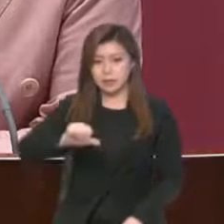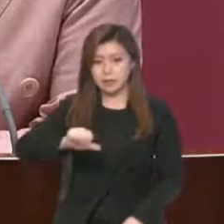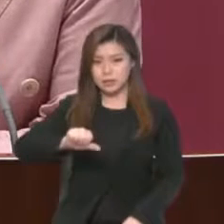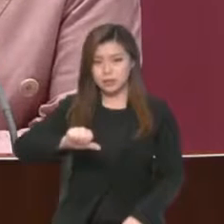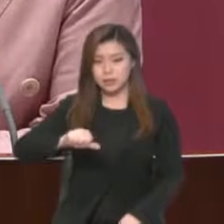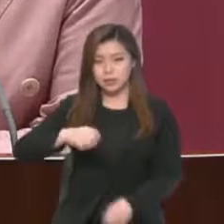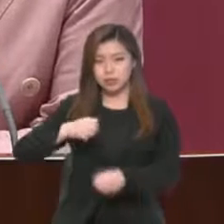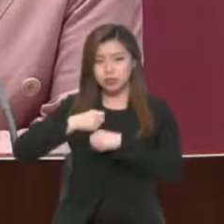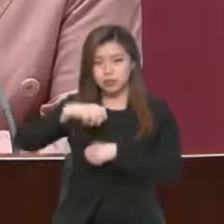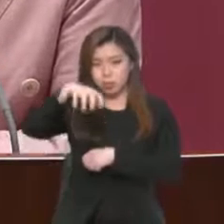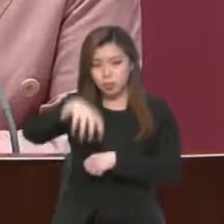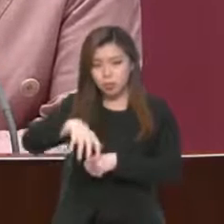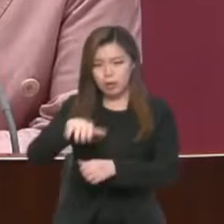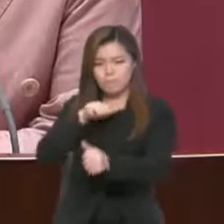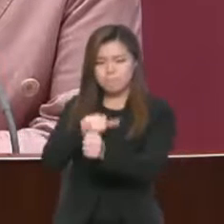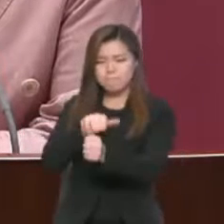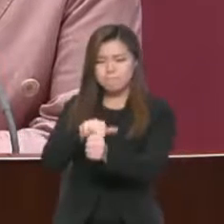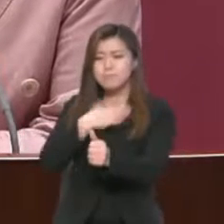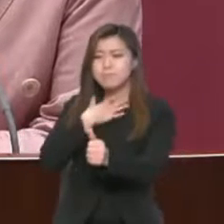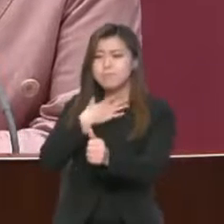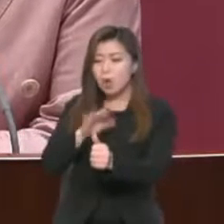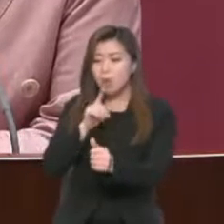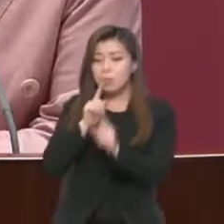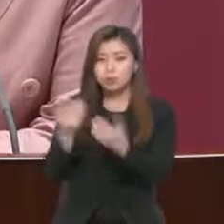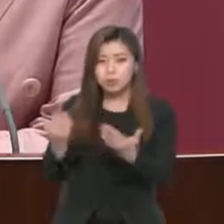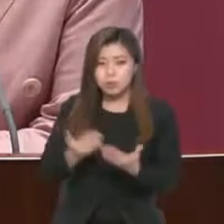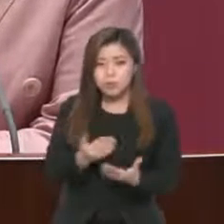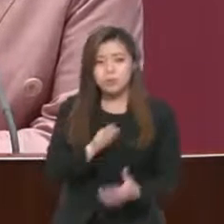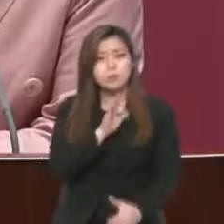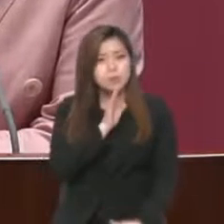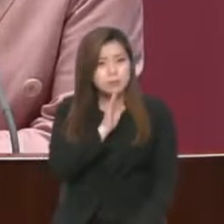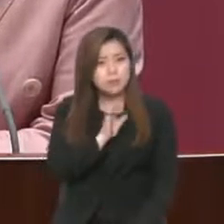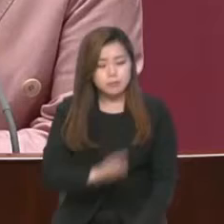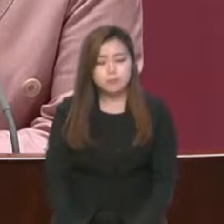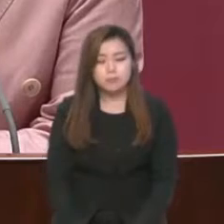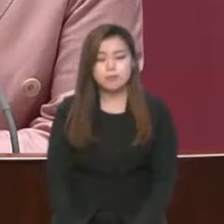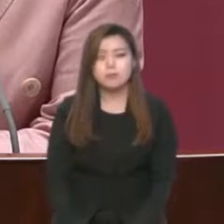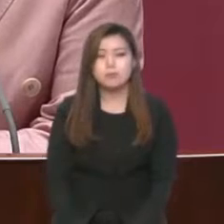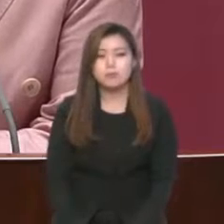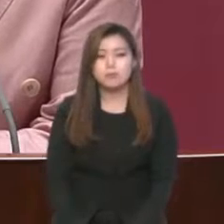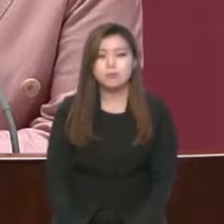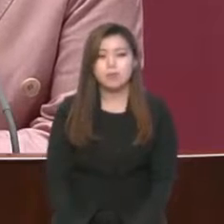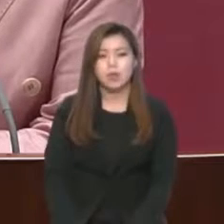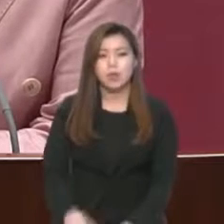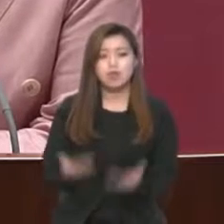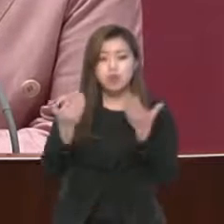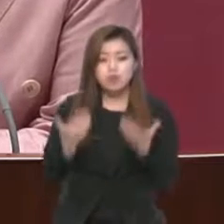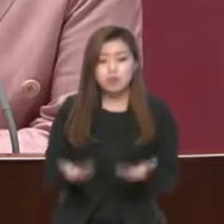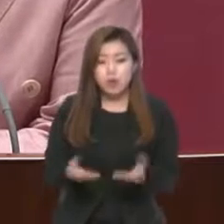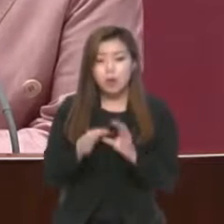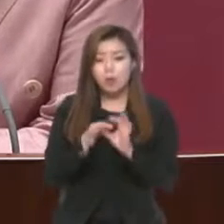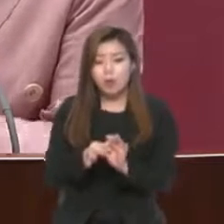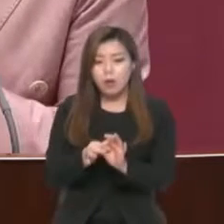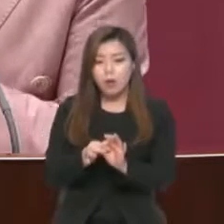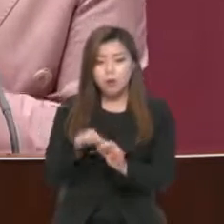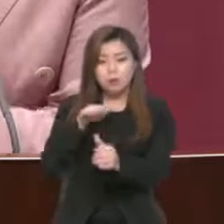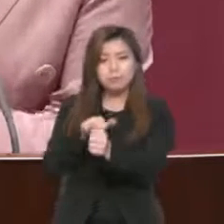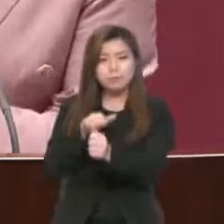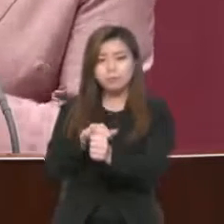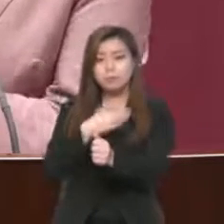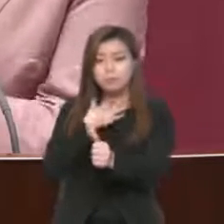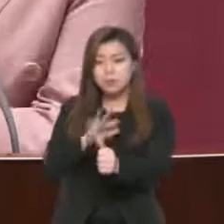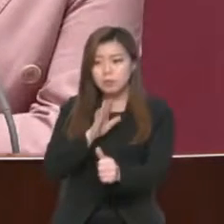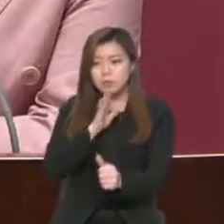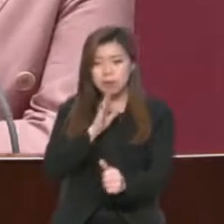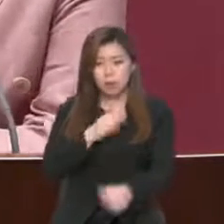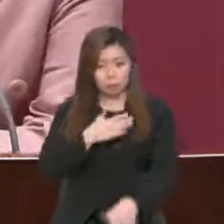외압을 행사할 이유도 없고 하지도 않았다고 말씀하셨습니다. 맞습니다. 맞죠? 네. 예, 아들 휴가 관련한 어떠한 관여도 하지 않았다는 얘기죠?